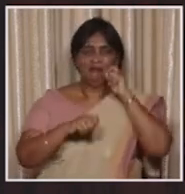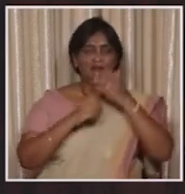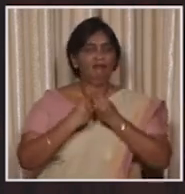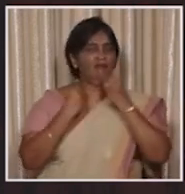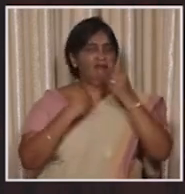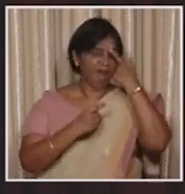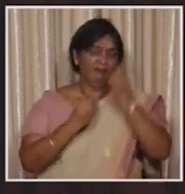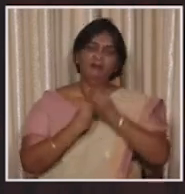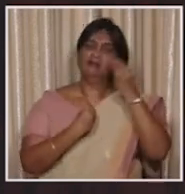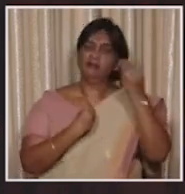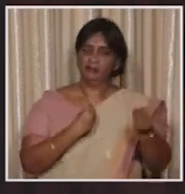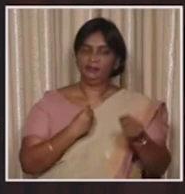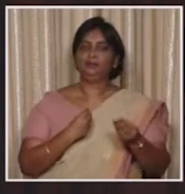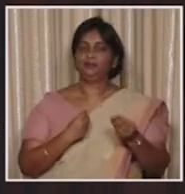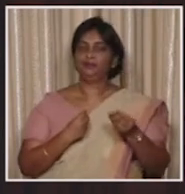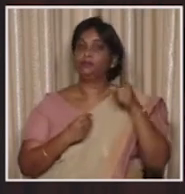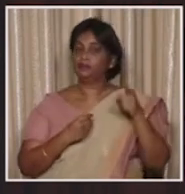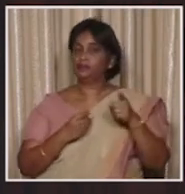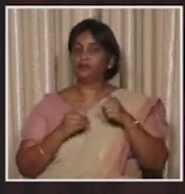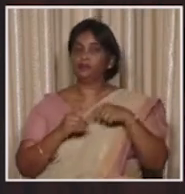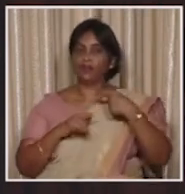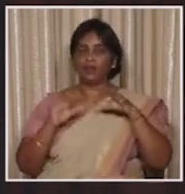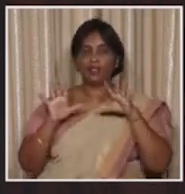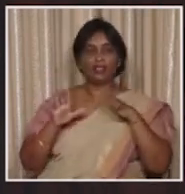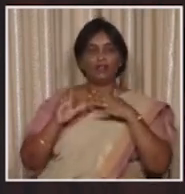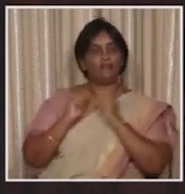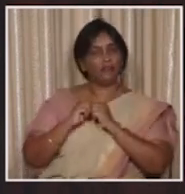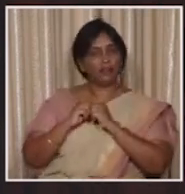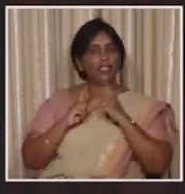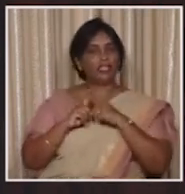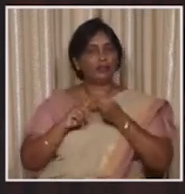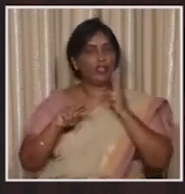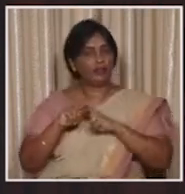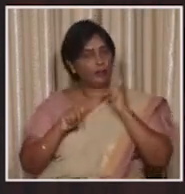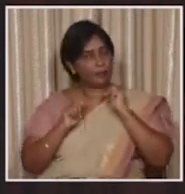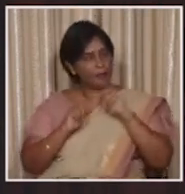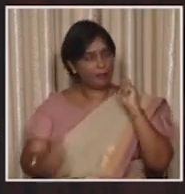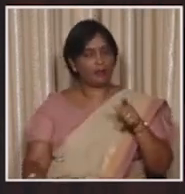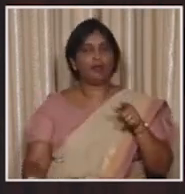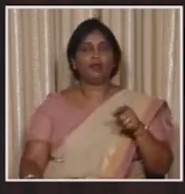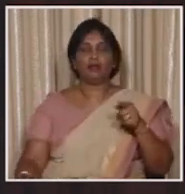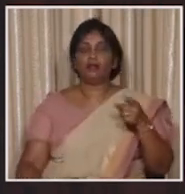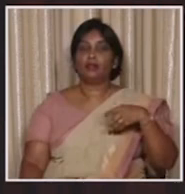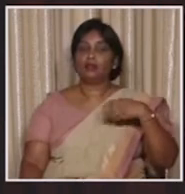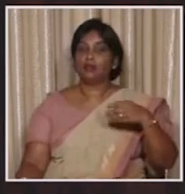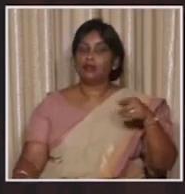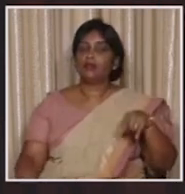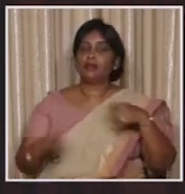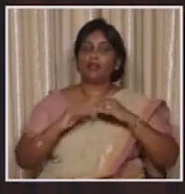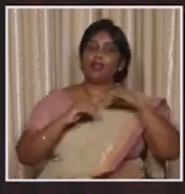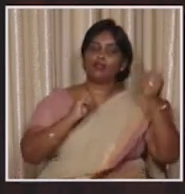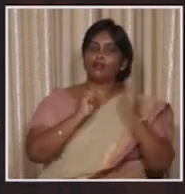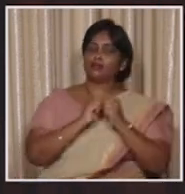வழங்கி அவர்களுக்கு 10 நாள் தோட்டத்தில் வேலை செய்ய வேண்டும், ஈடிஎஃப் வழங்க வேண்டும். மீதி இருக்கின்றதை அவுட் குரோ சிஸ்டத்தில் கொடுத்து அந்த சிறு